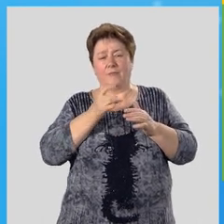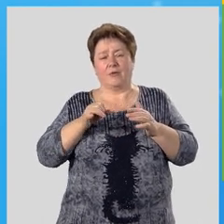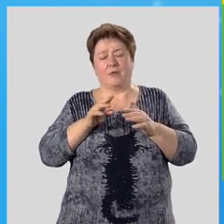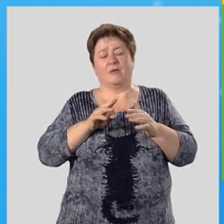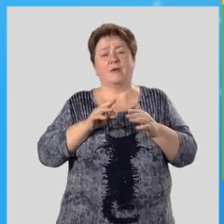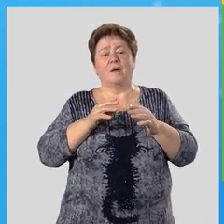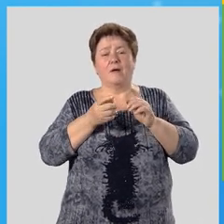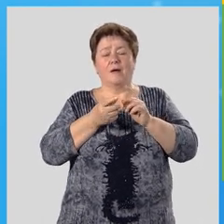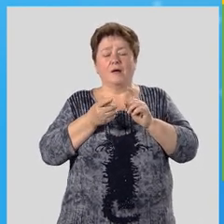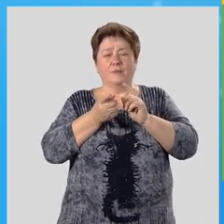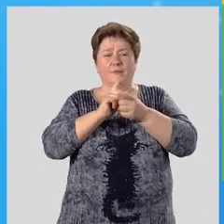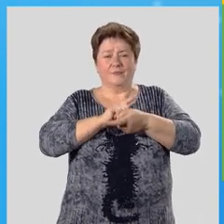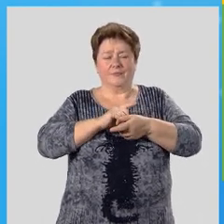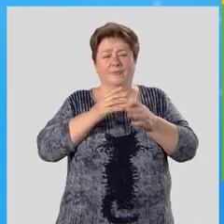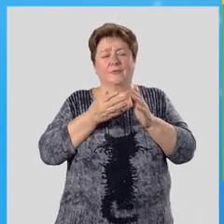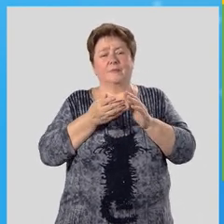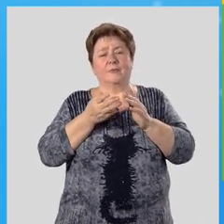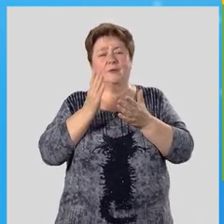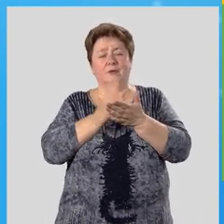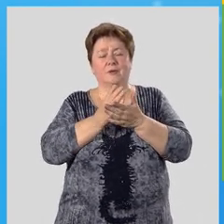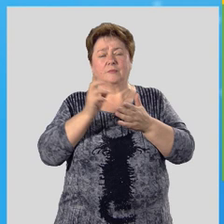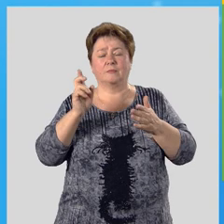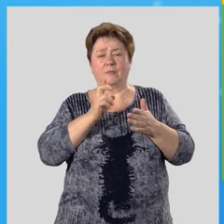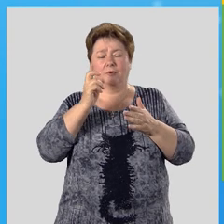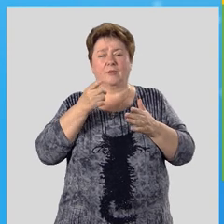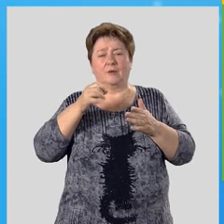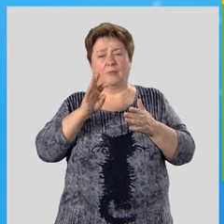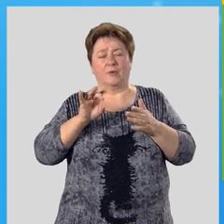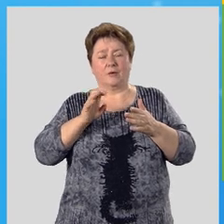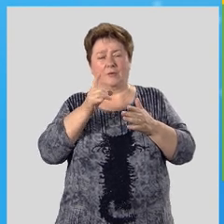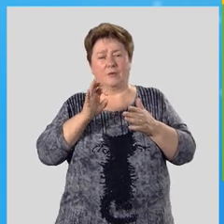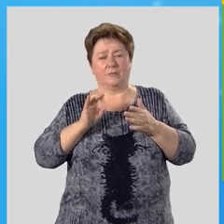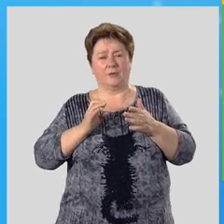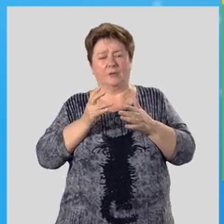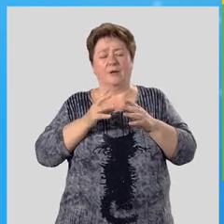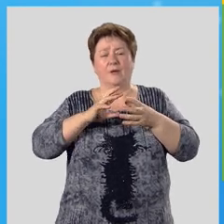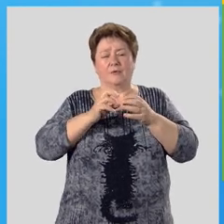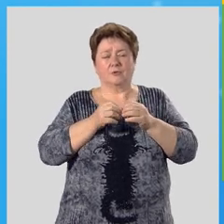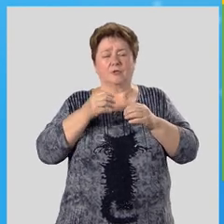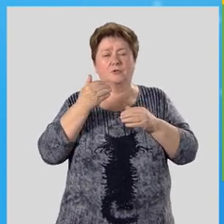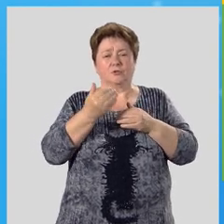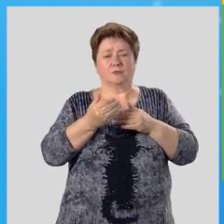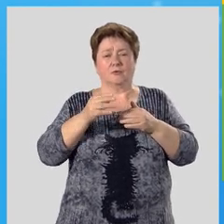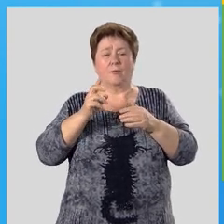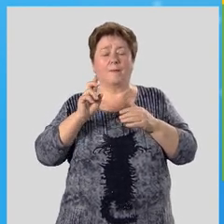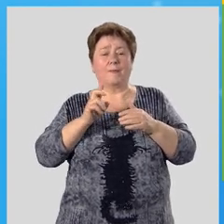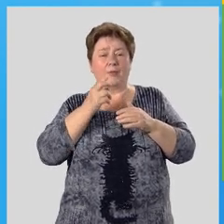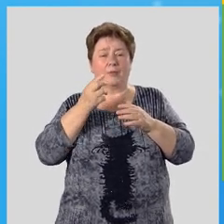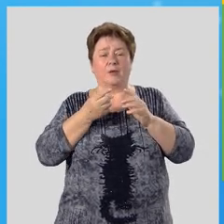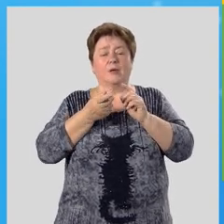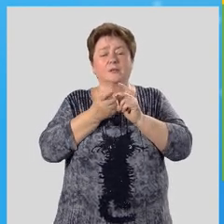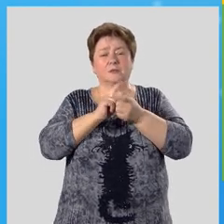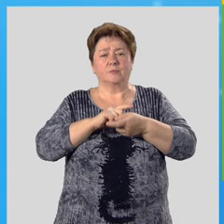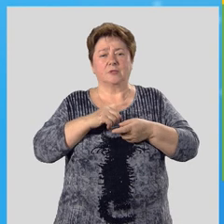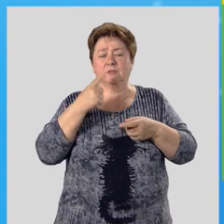происходит замена одного нуклеотида в гене белка гемоглобина, в результате чего в белке